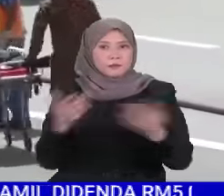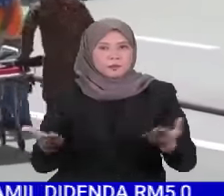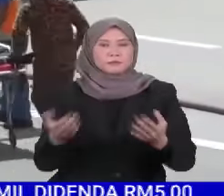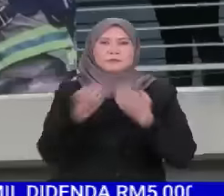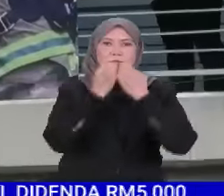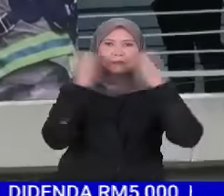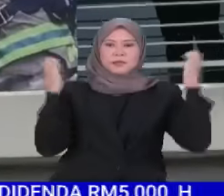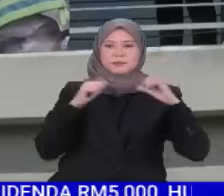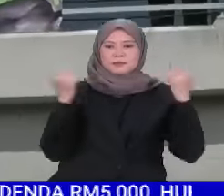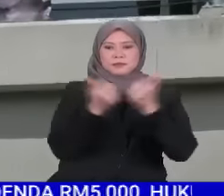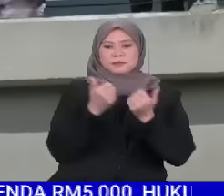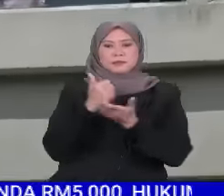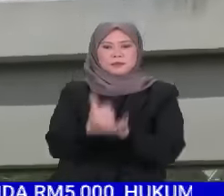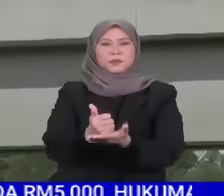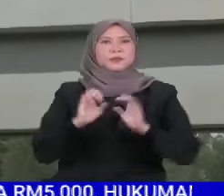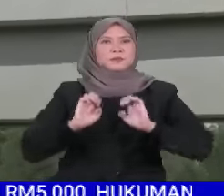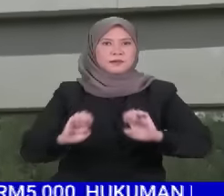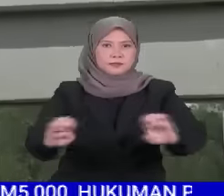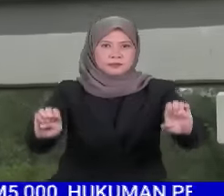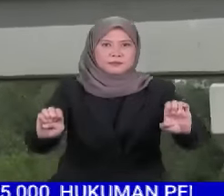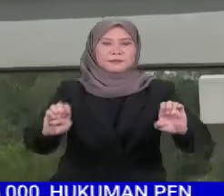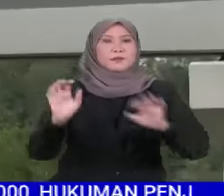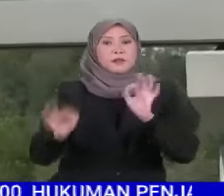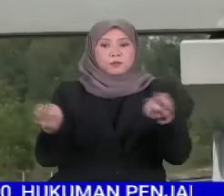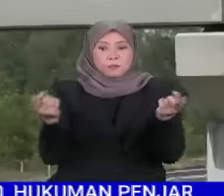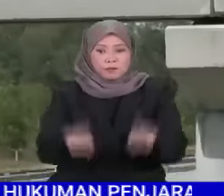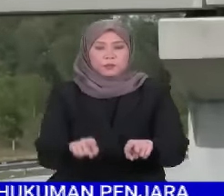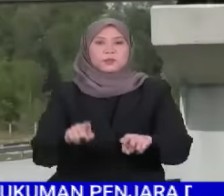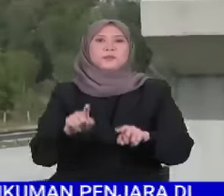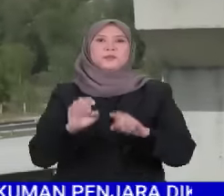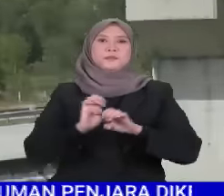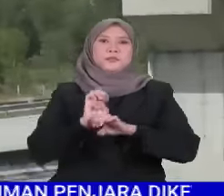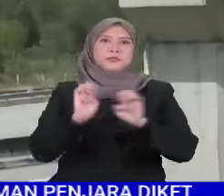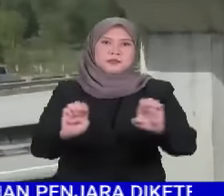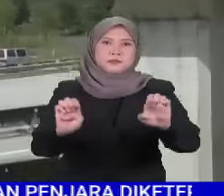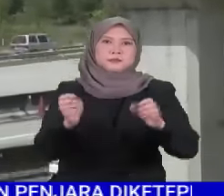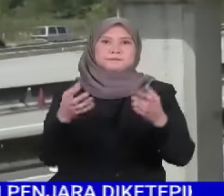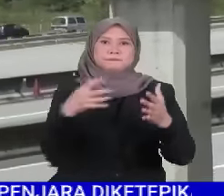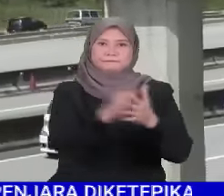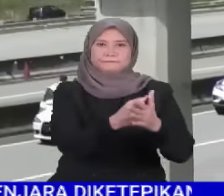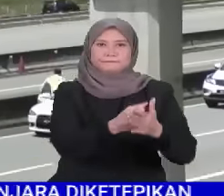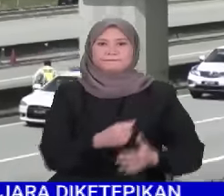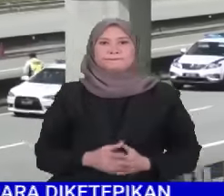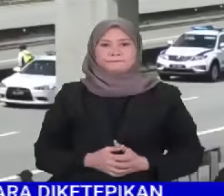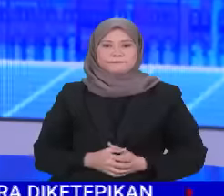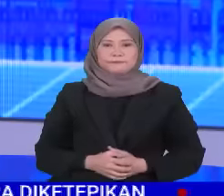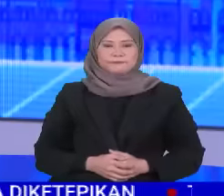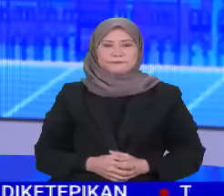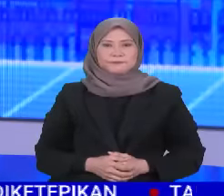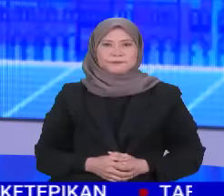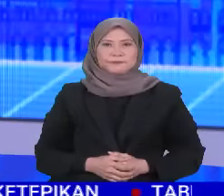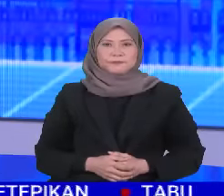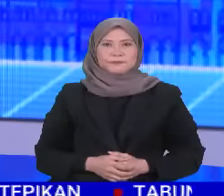kecakapan agensi bantuan dan kecemasan sekiranya berlaku bencana ini jauhnya pemandangannya